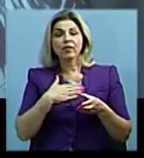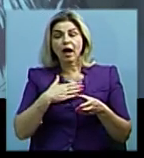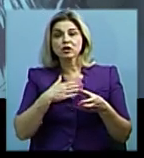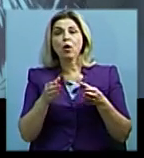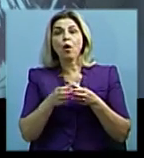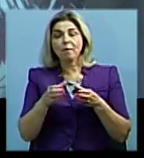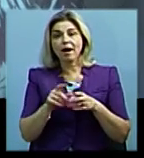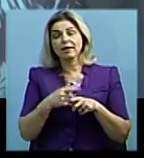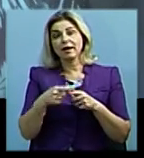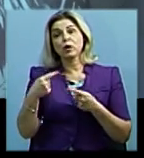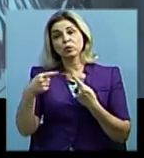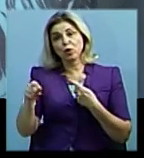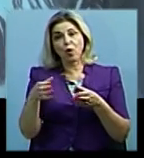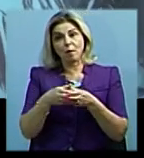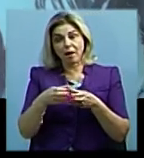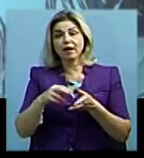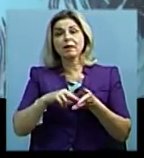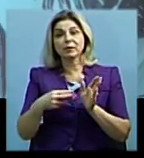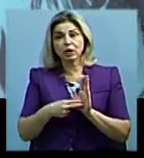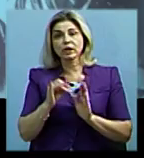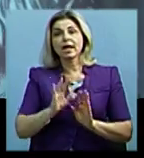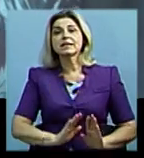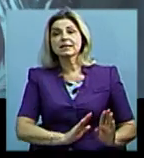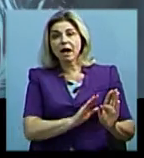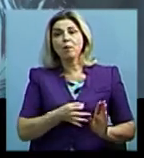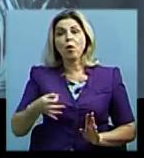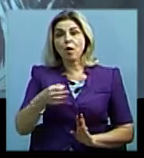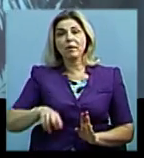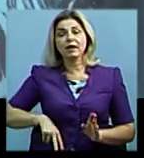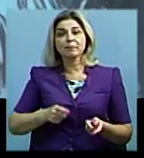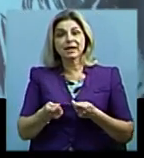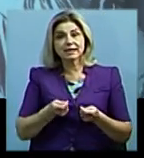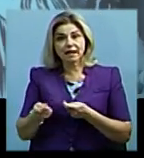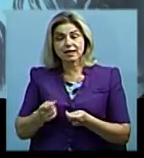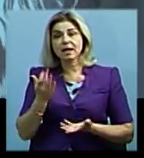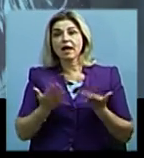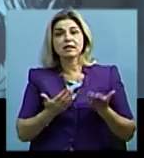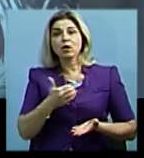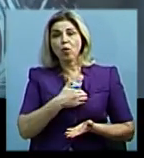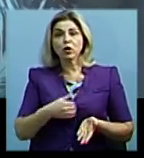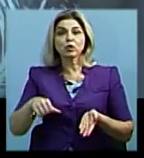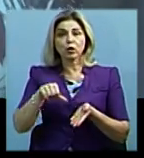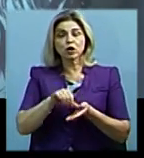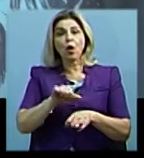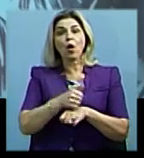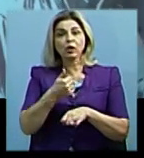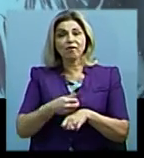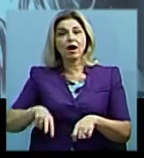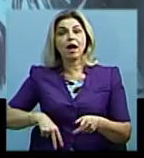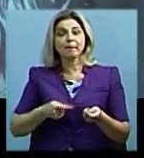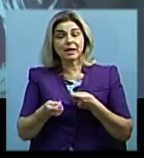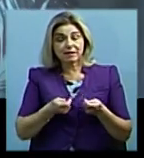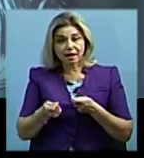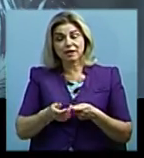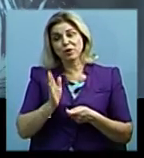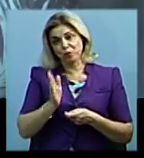команді, або в іншій планується і заступники облдержадміністрації, і якщо захоче прийняти голова облдержадміністрації, ми